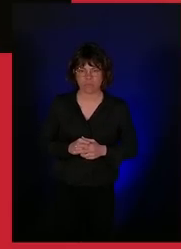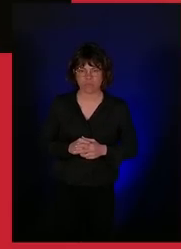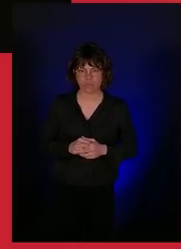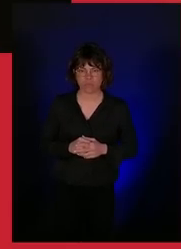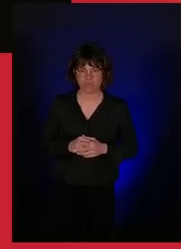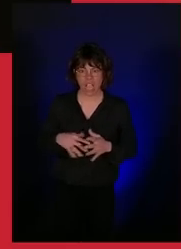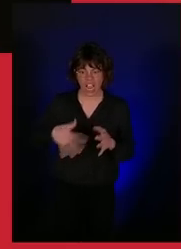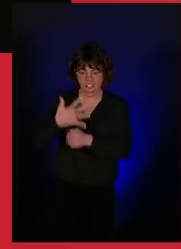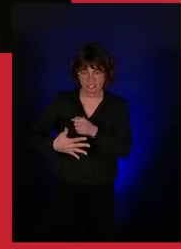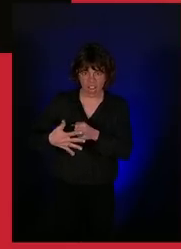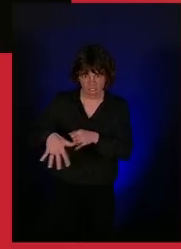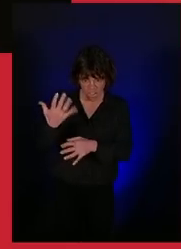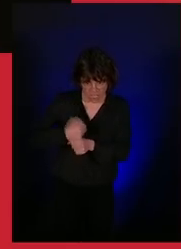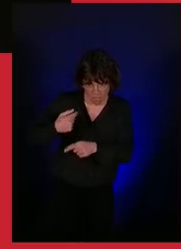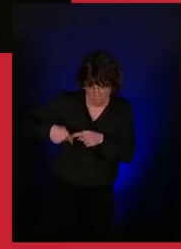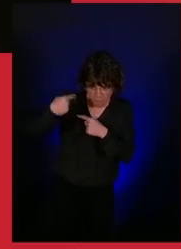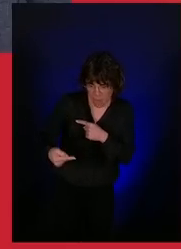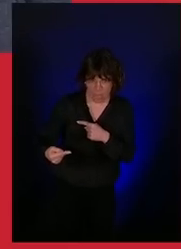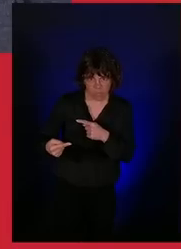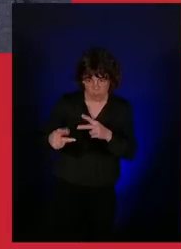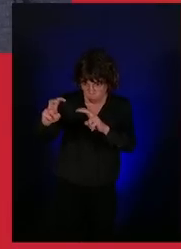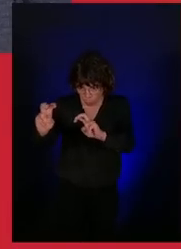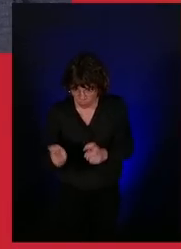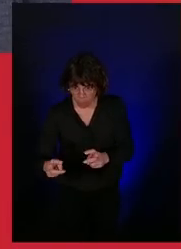Presque 15 ans après, nous n'avons pas réduit cette durée.